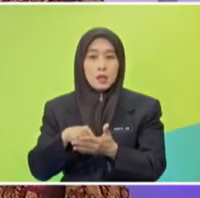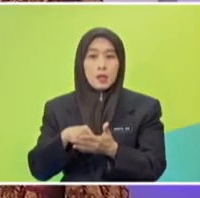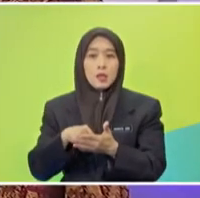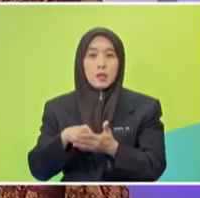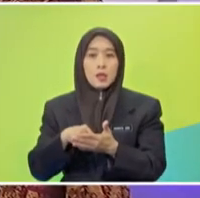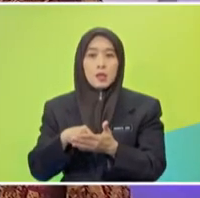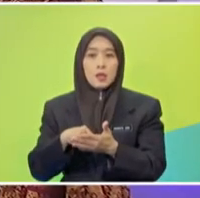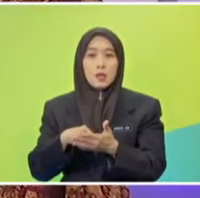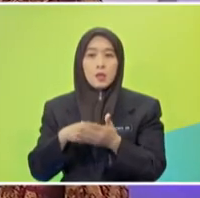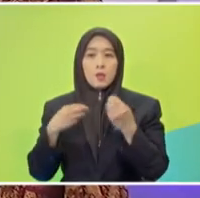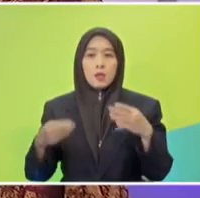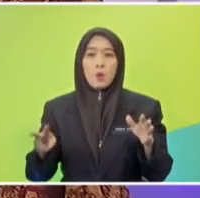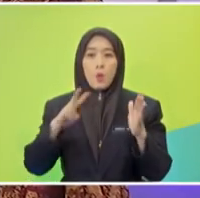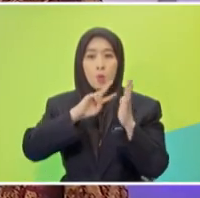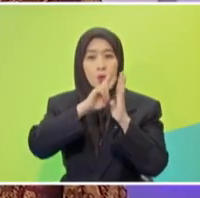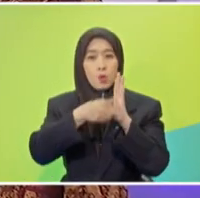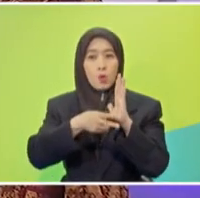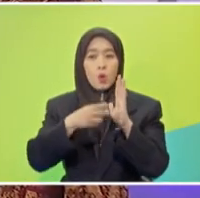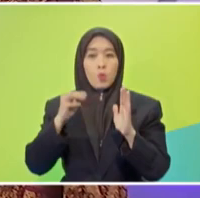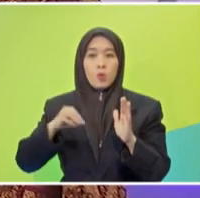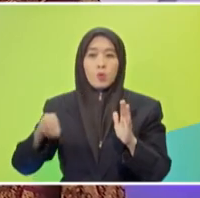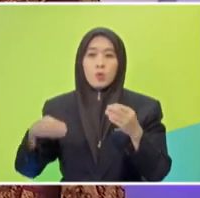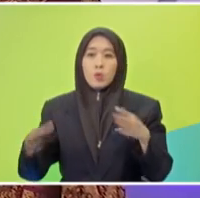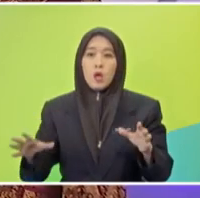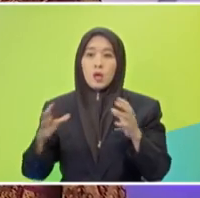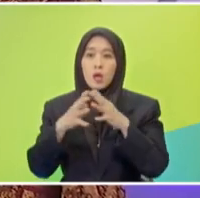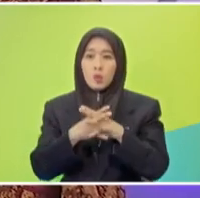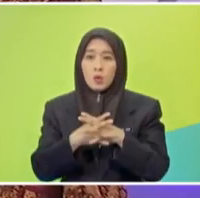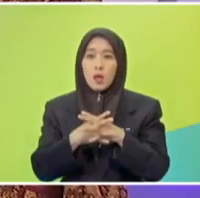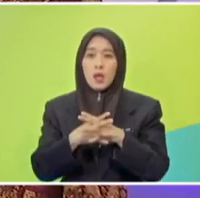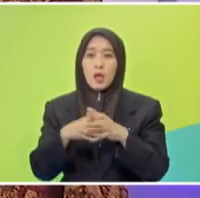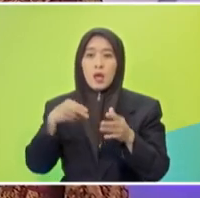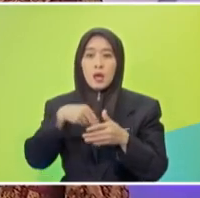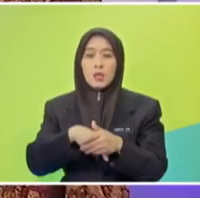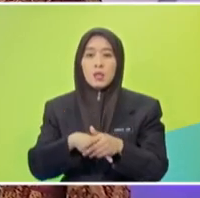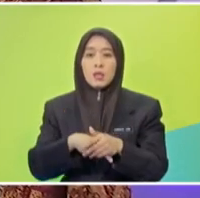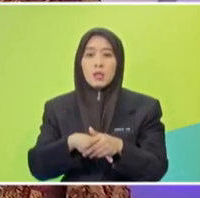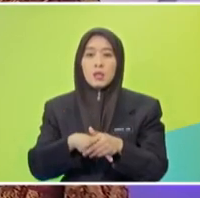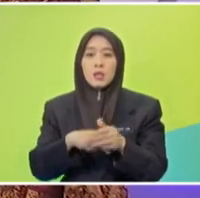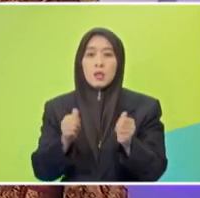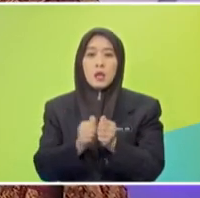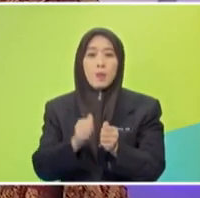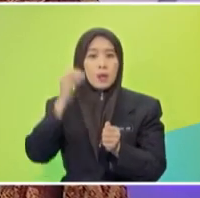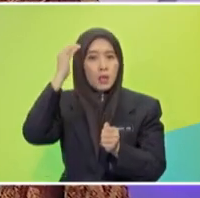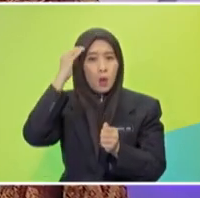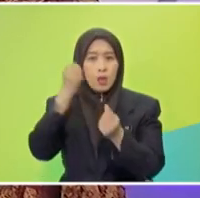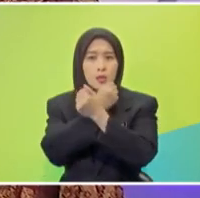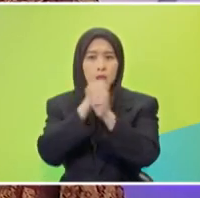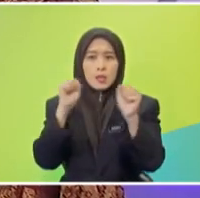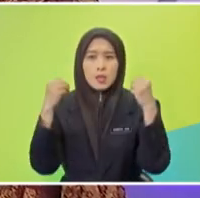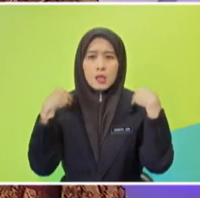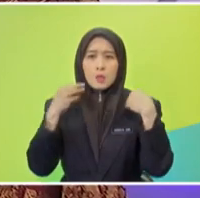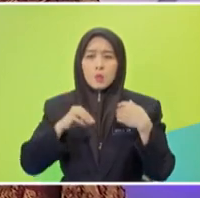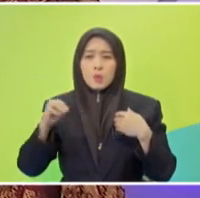murid-murid udah menyatakan berbagai seni kerap tangan yang mudah diketahui berdasarkan pengetahuan sedih ada mereka ataupun melalui video yang mereka